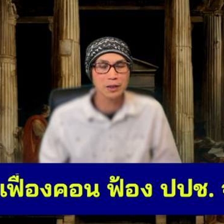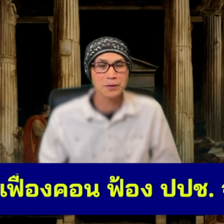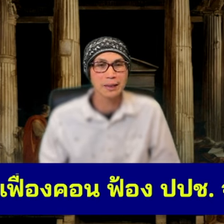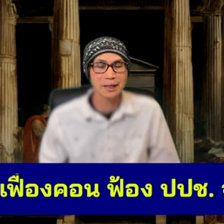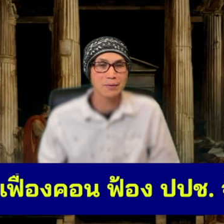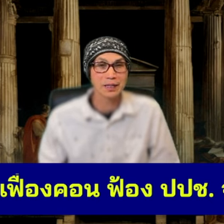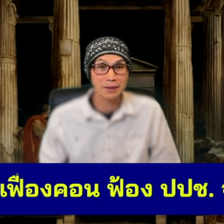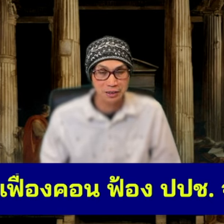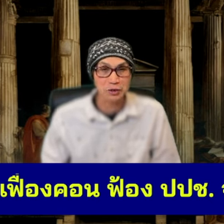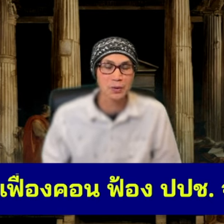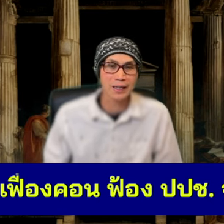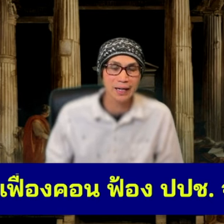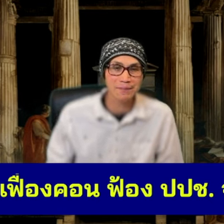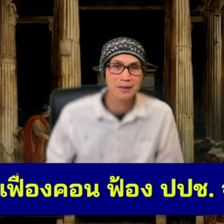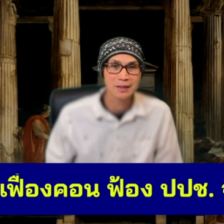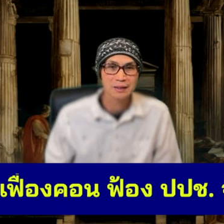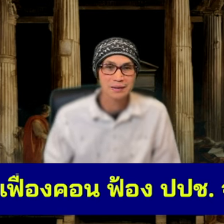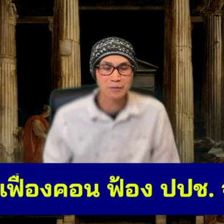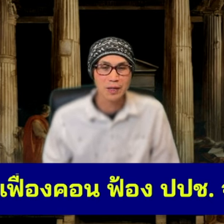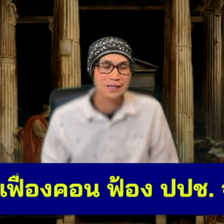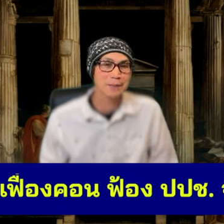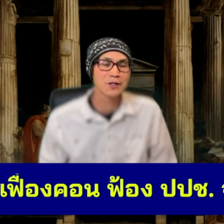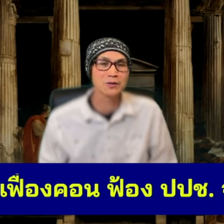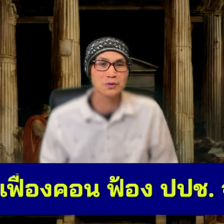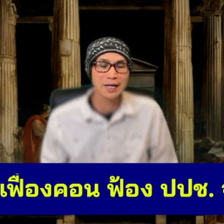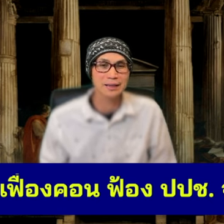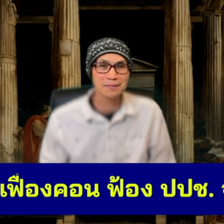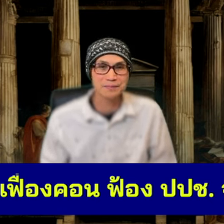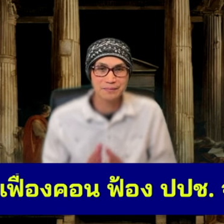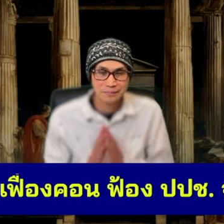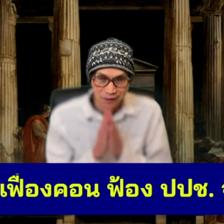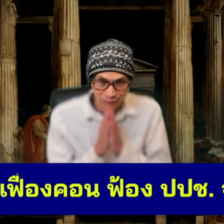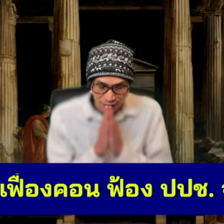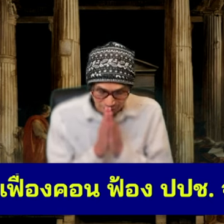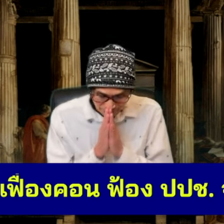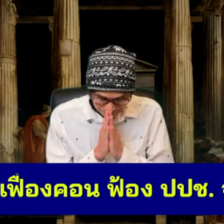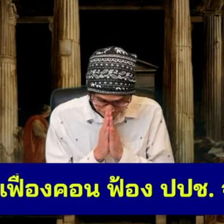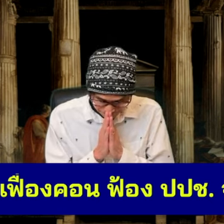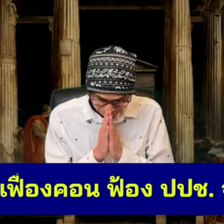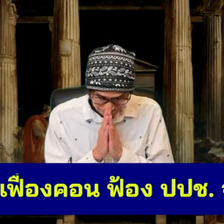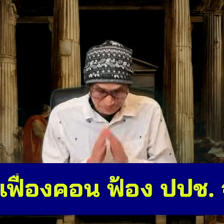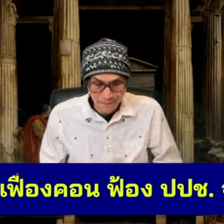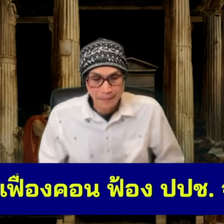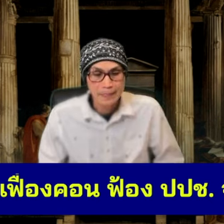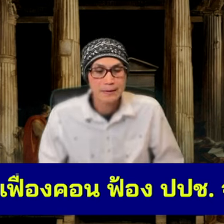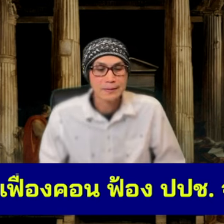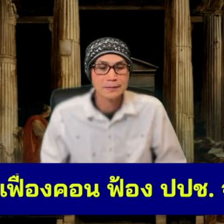อบโต้กันด้วยนะวันนี้มาเชิญชวนนะครับบุญรักษาพี่น้องทุกท่านครับสวัสดีครับ